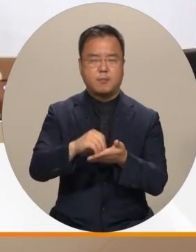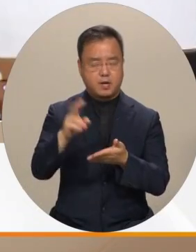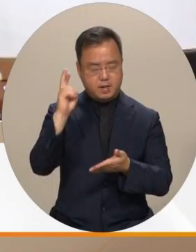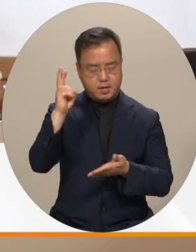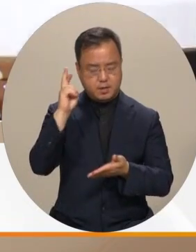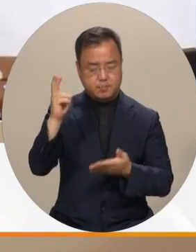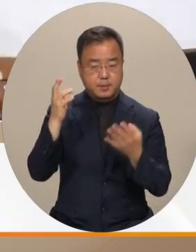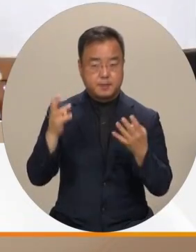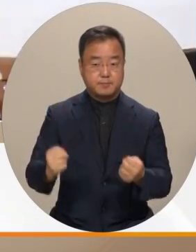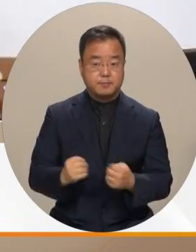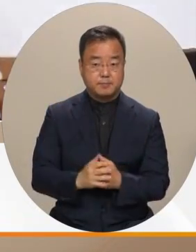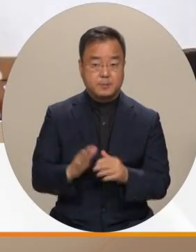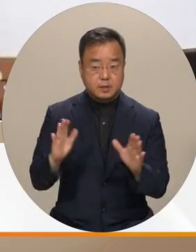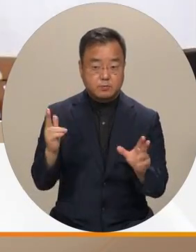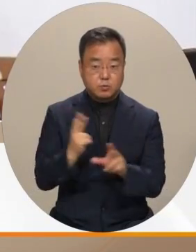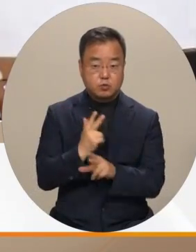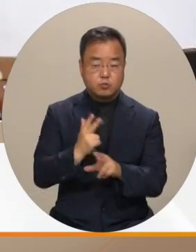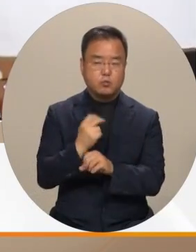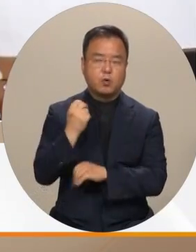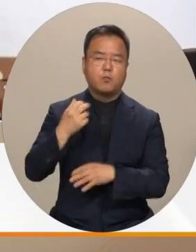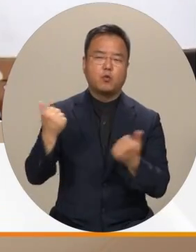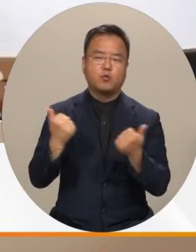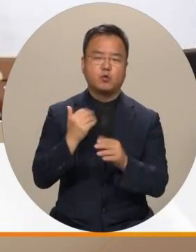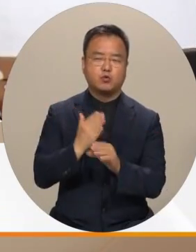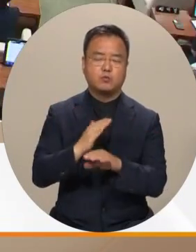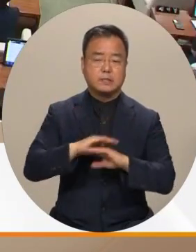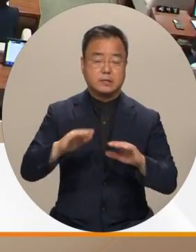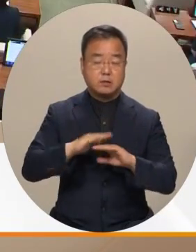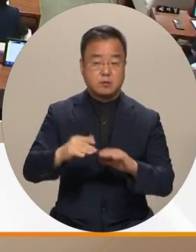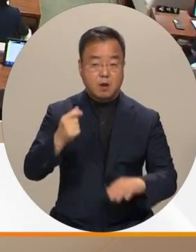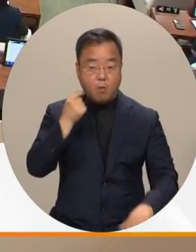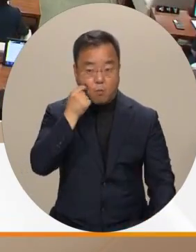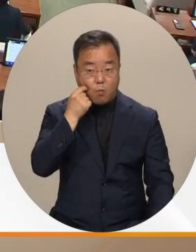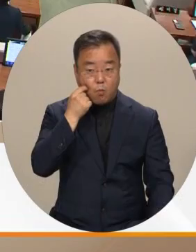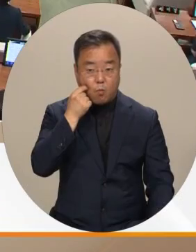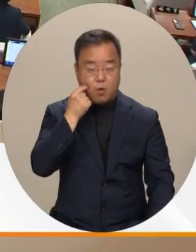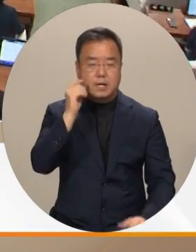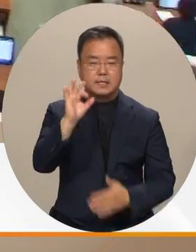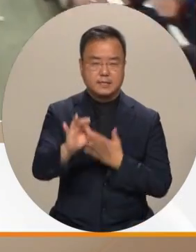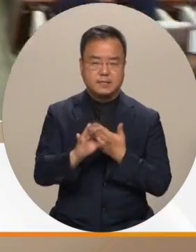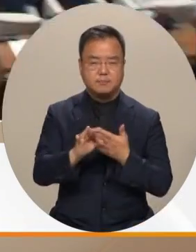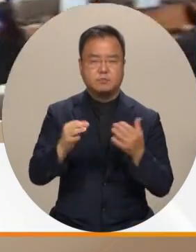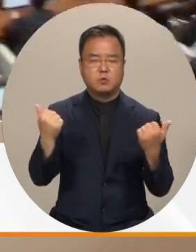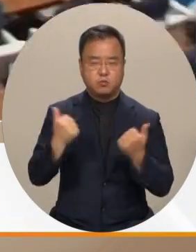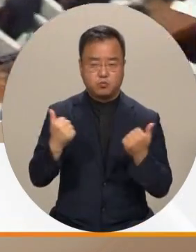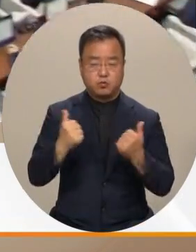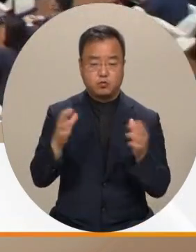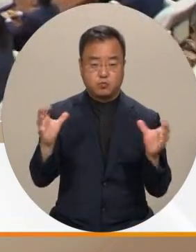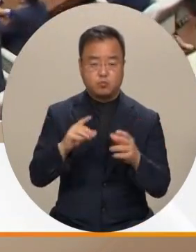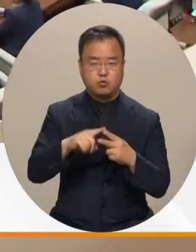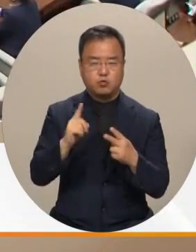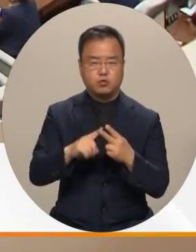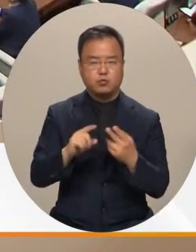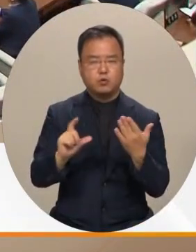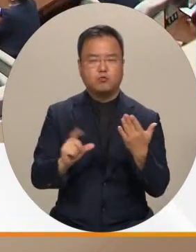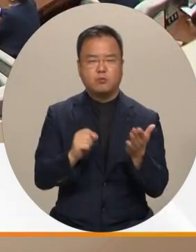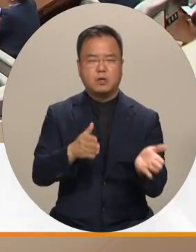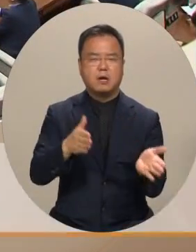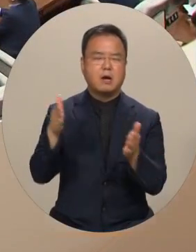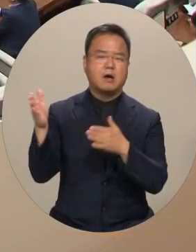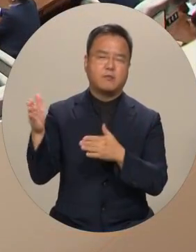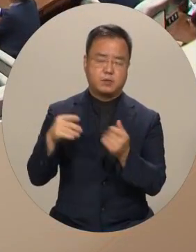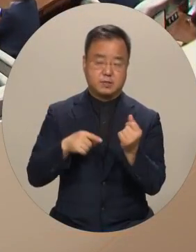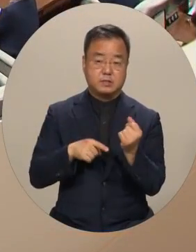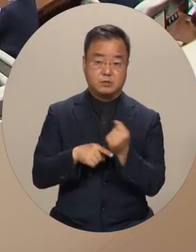많았습니다 이번 주 본회의에서 처리하지 못하면 임시회를 소집하고 9월로 넘어가는 상황이기 때문입니다